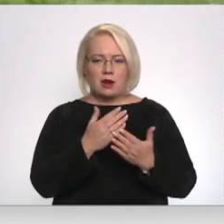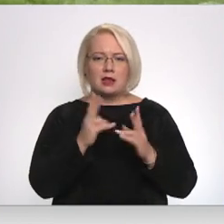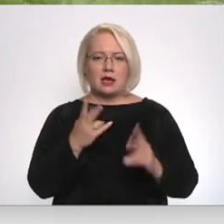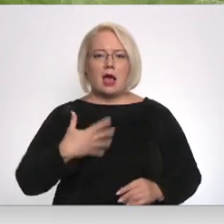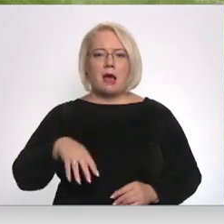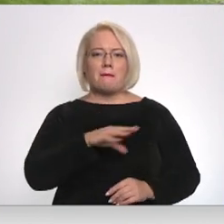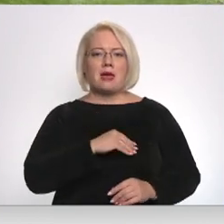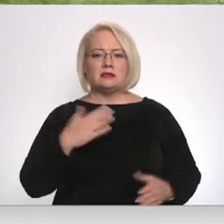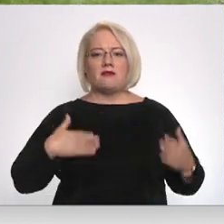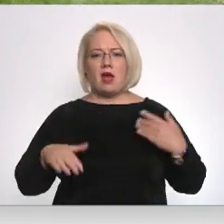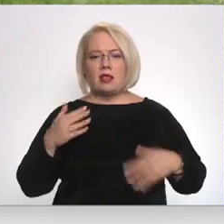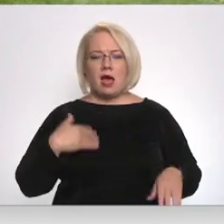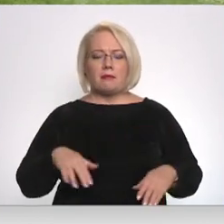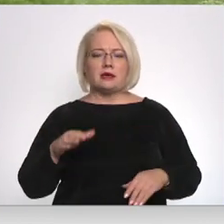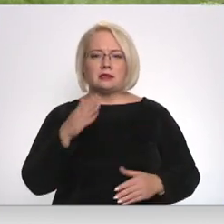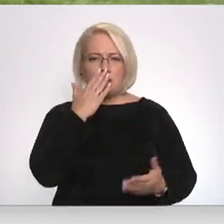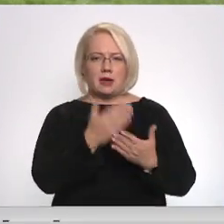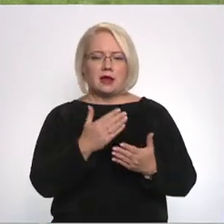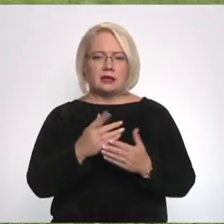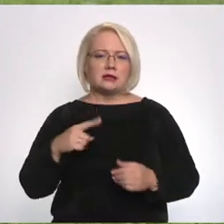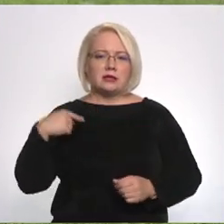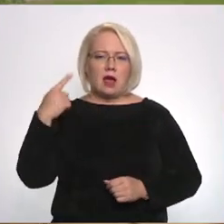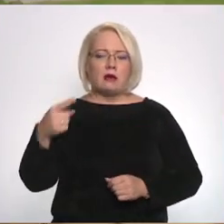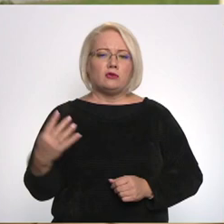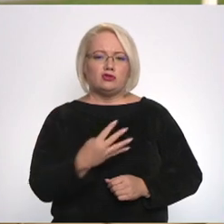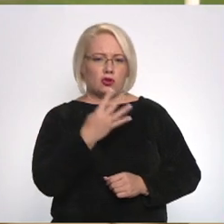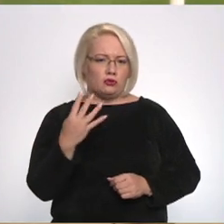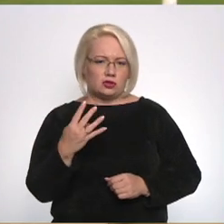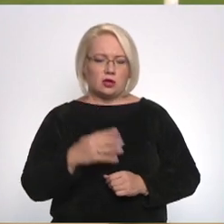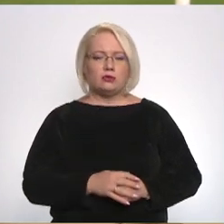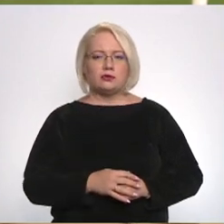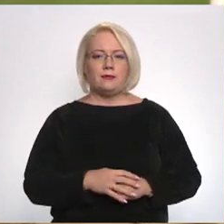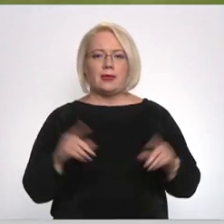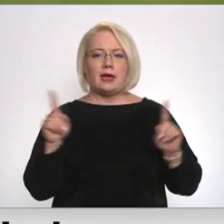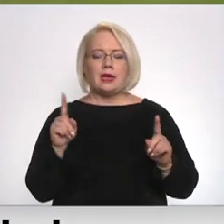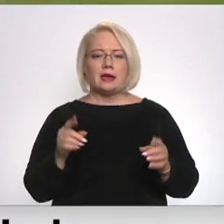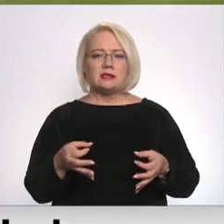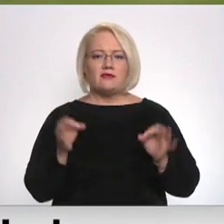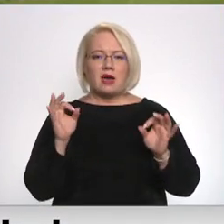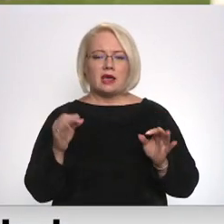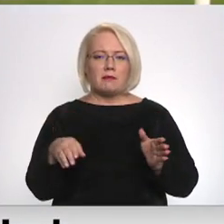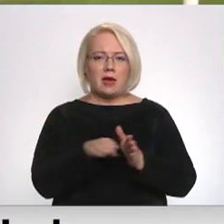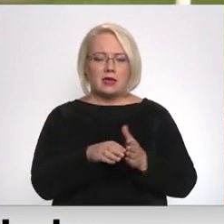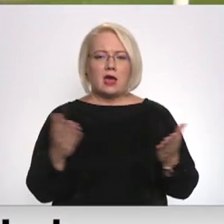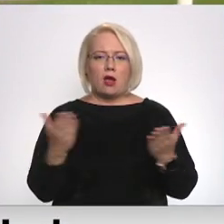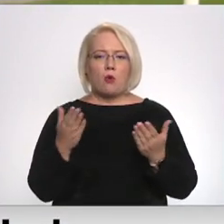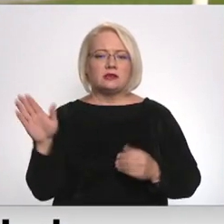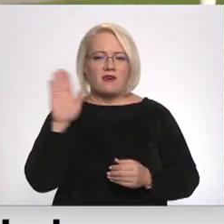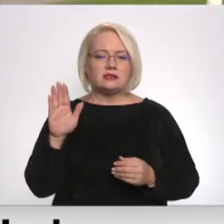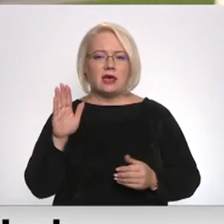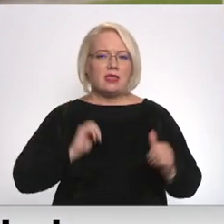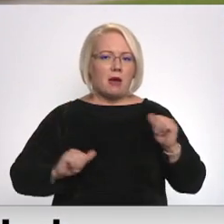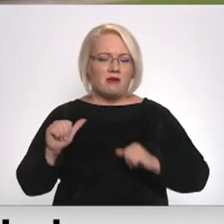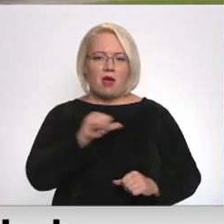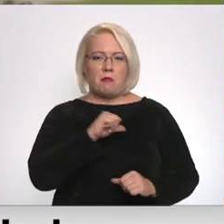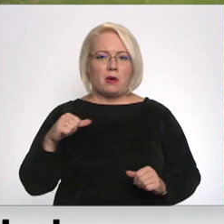mēs vēlamies parādīt savus nākamos 4 gadus. Visvarīgi piedalīties, ja kaut kas valstī neapmierina, tam līdzīgi, tad vajag pašam